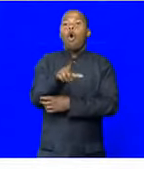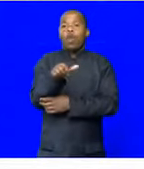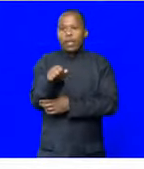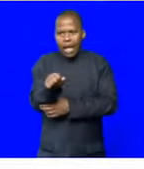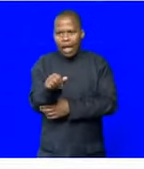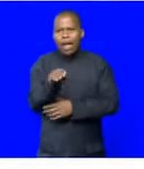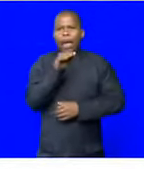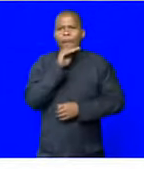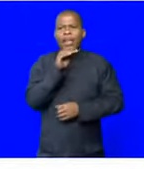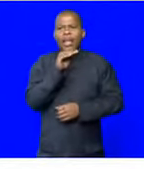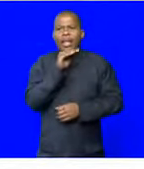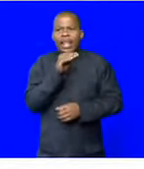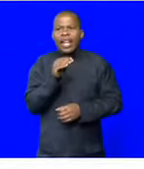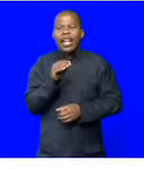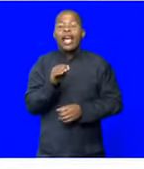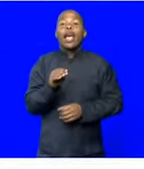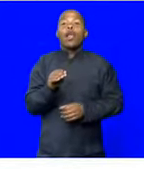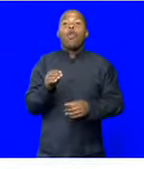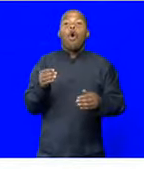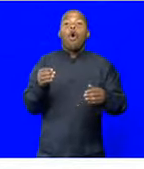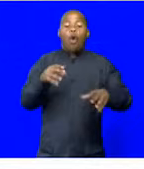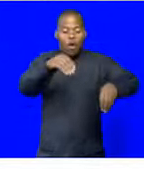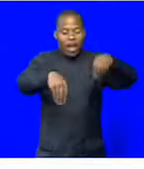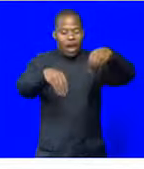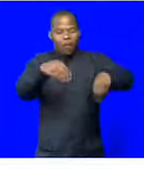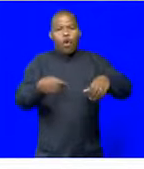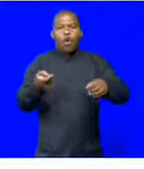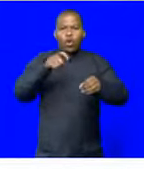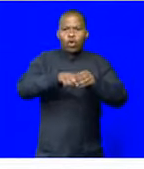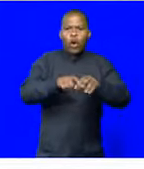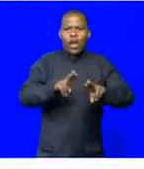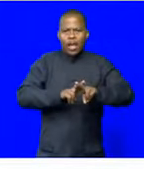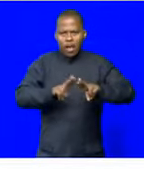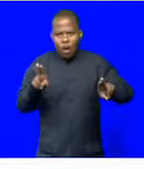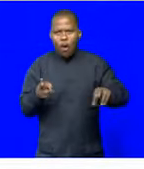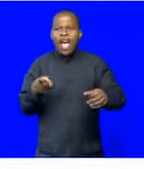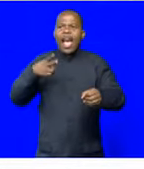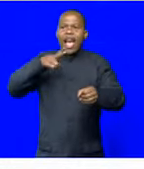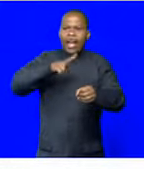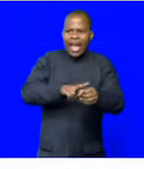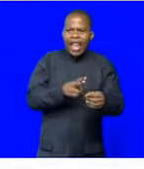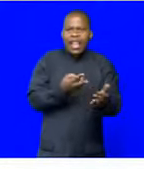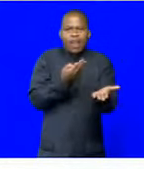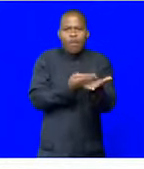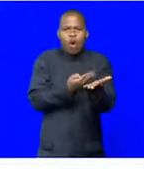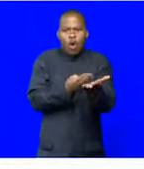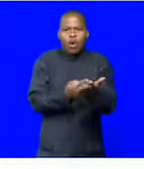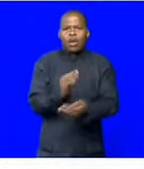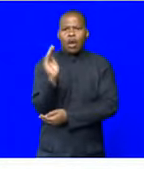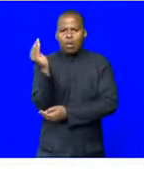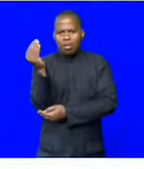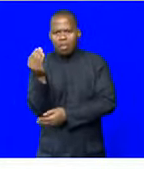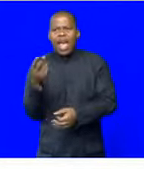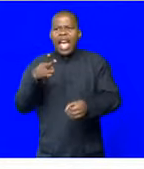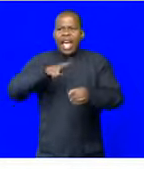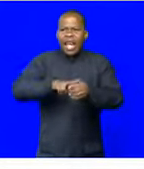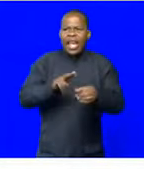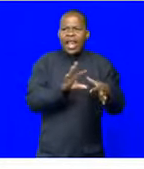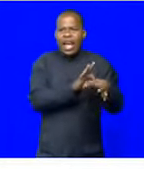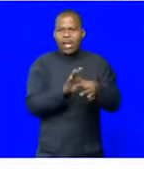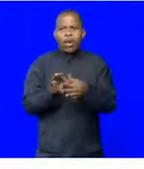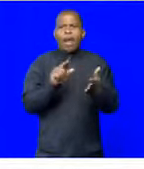kungusihlalo walenhlangano langanqonywanga kungenela lolukhetho wothulile ke wonke umbiko waphindzeni namabhalane